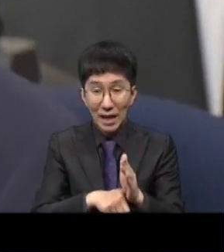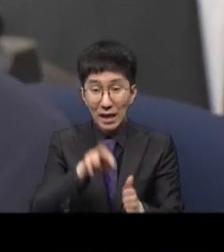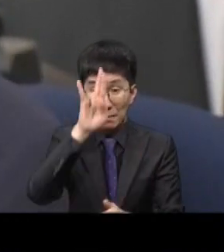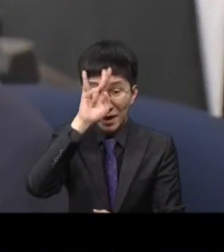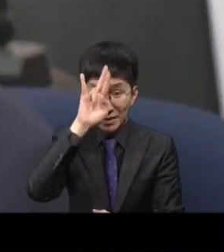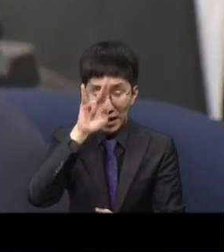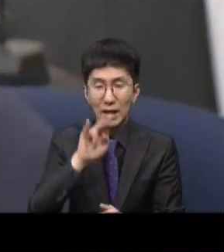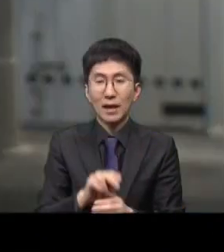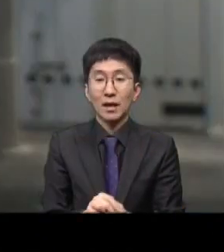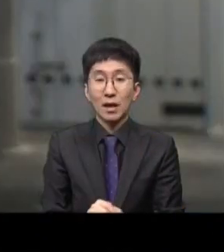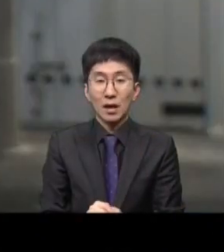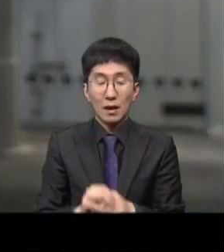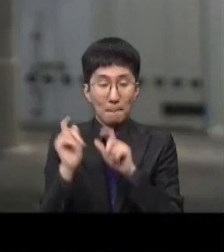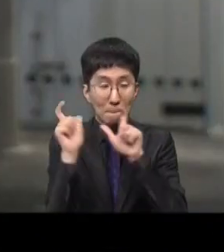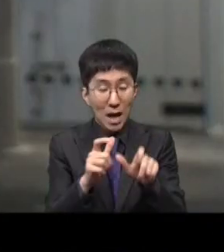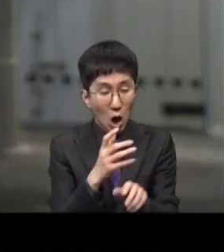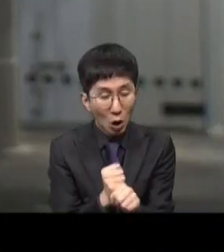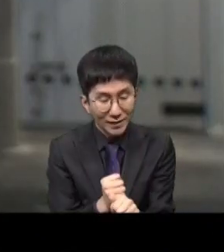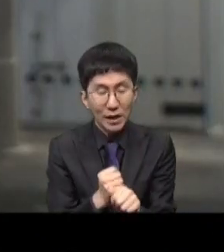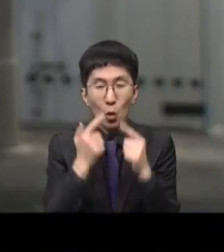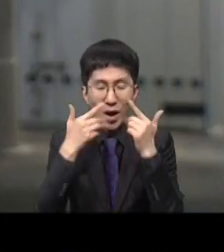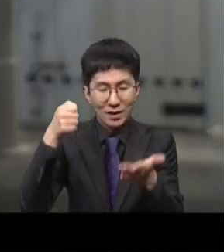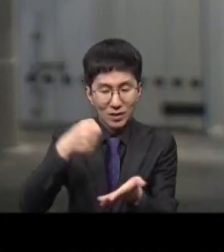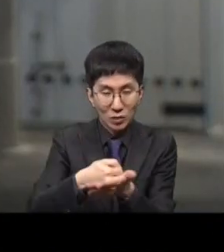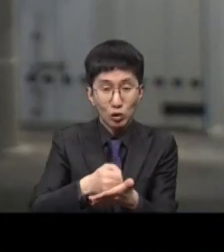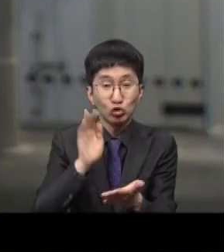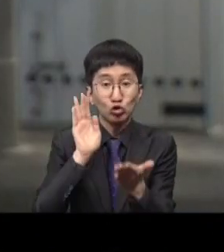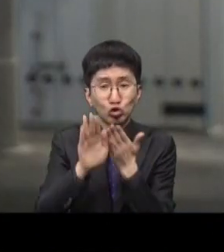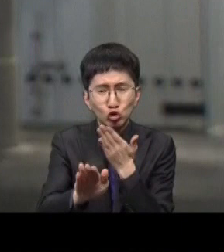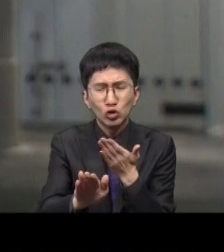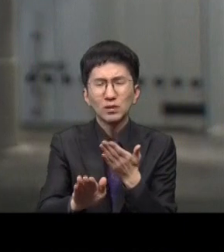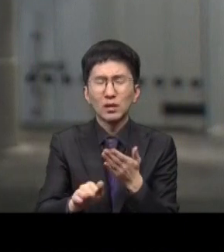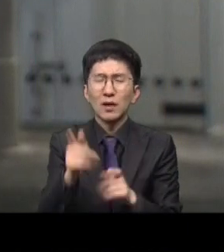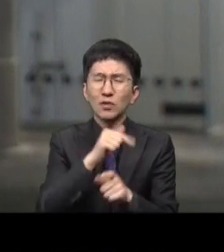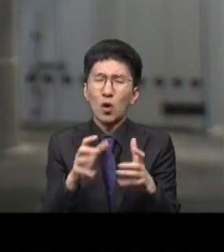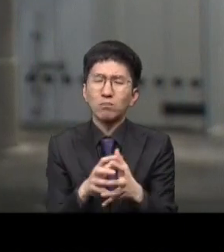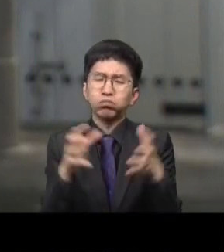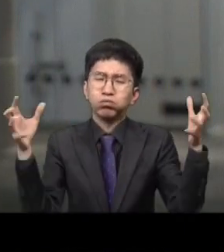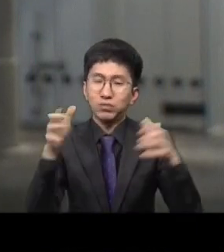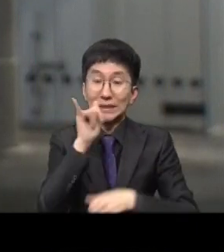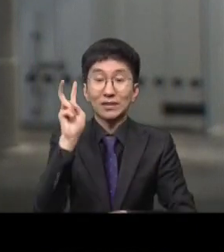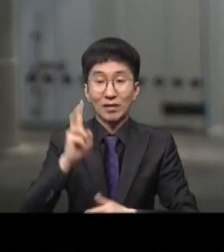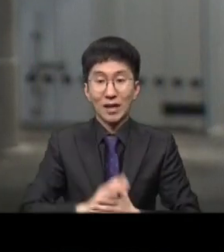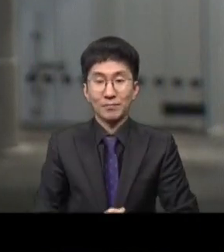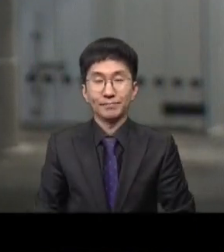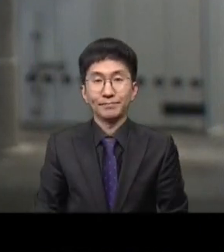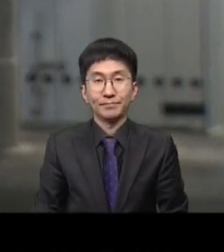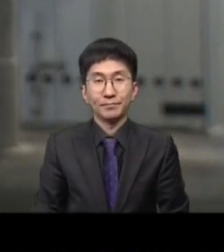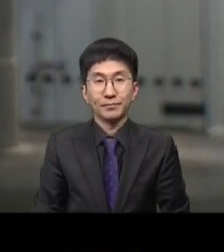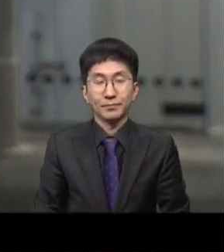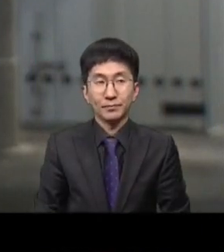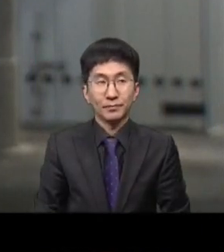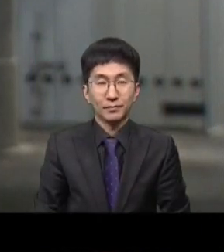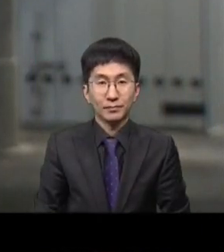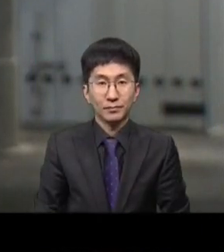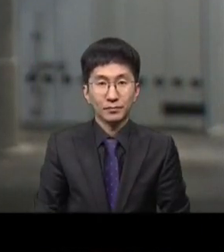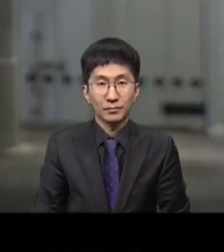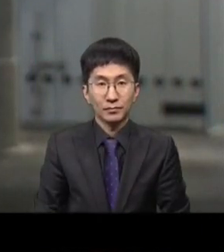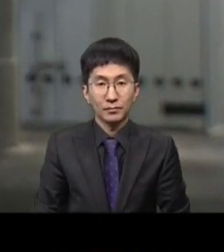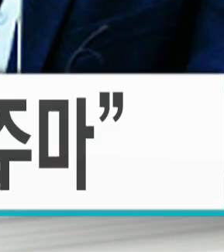형이 확정된 이후 풍향계가 나오면 사면론은 재점화할 가능성이 큽니다. SBS 문주모입니다.